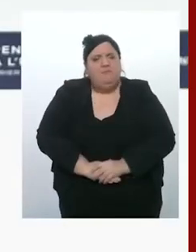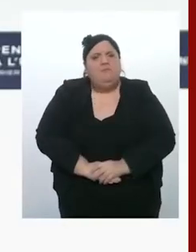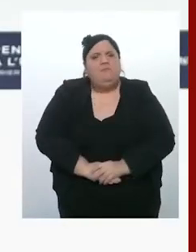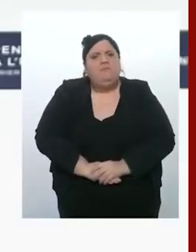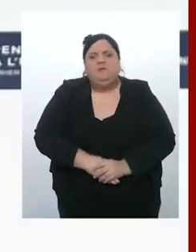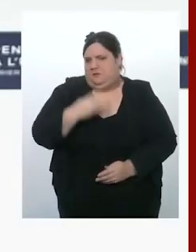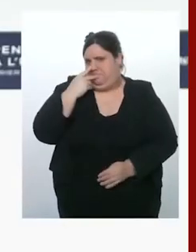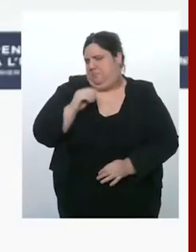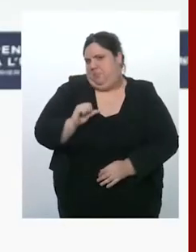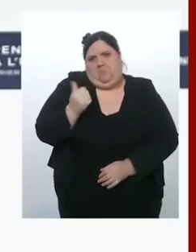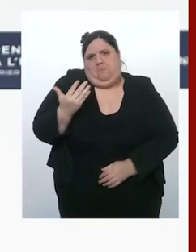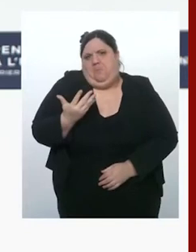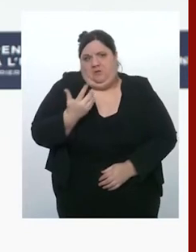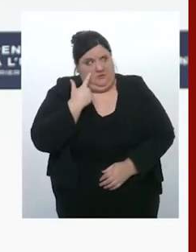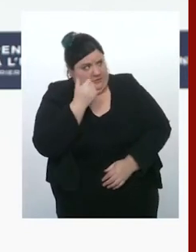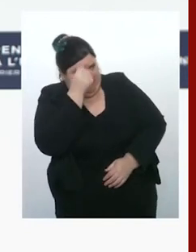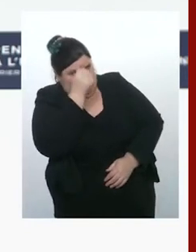'Amérique qui sont là aujourd'hui et qui sont si engagés.